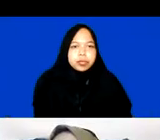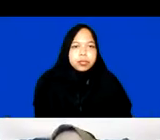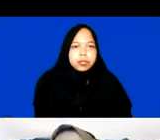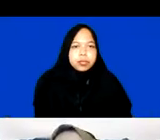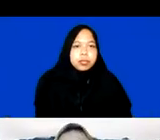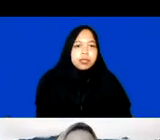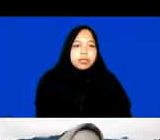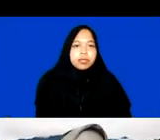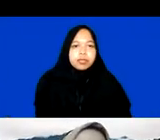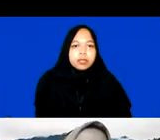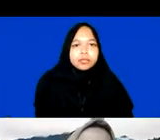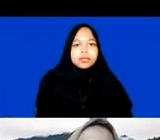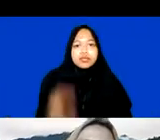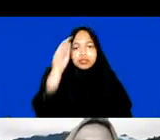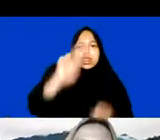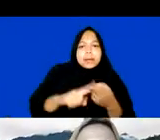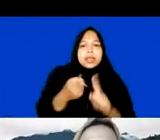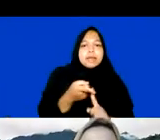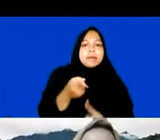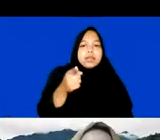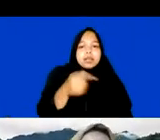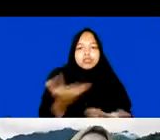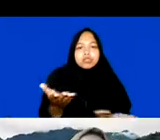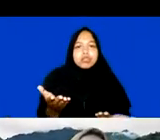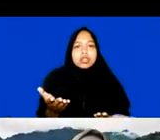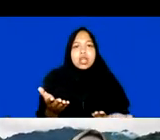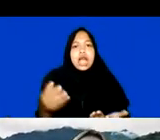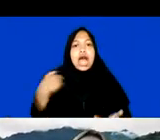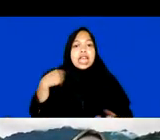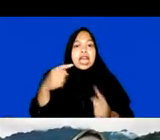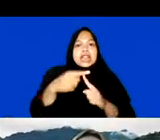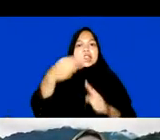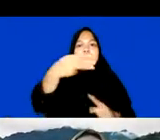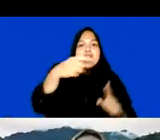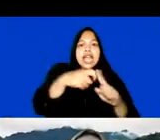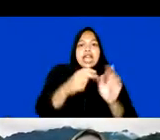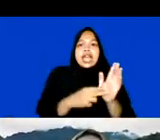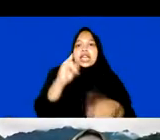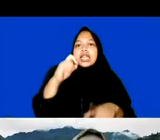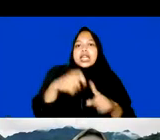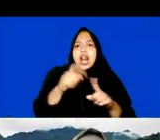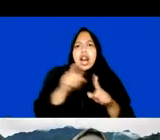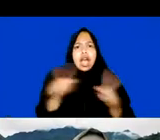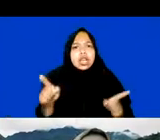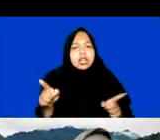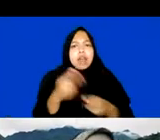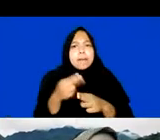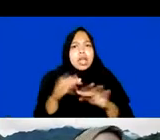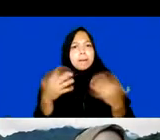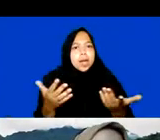apa pengetahuan buat teman-teman yang lain nih Mas, tadi selain teknik ini ada lagi ya Mas teknik apa ukir ya